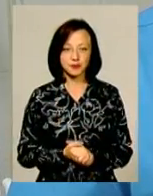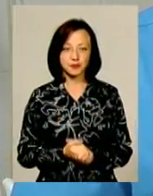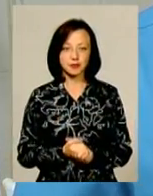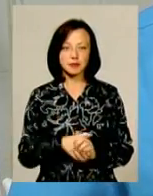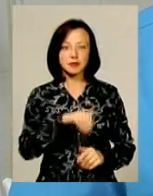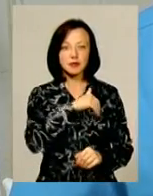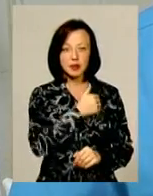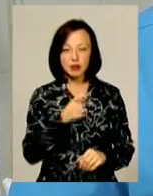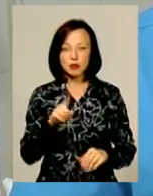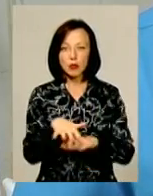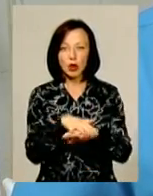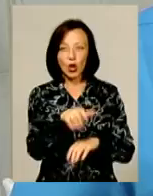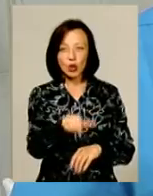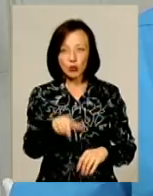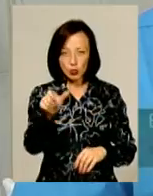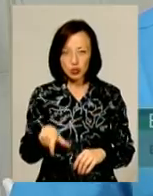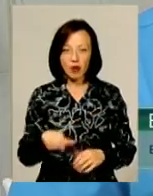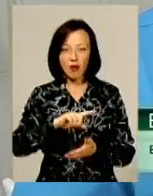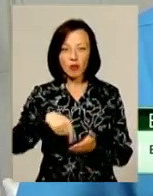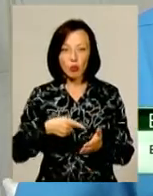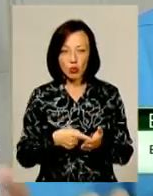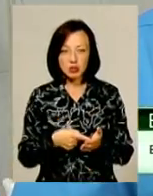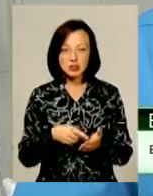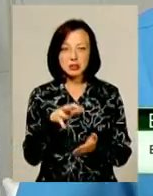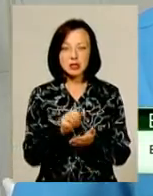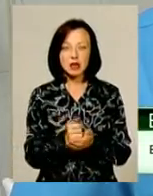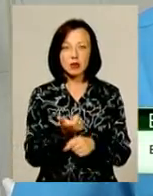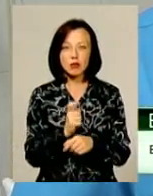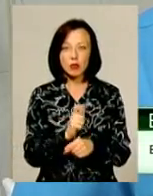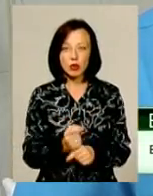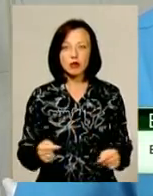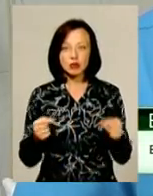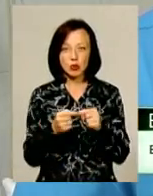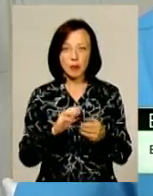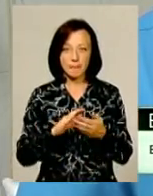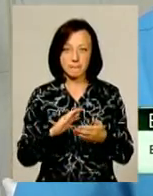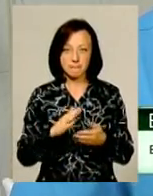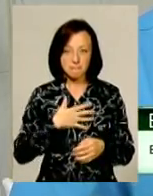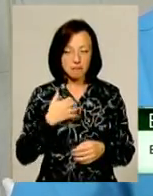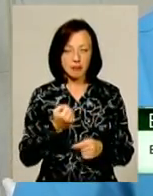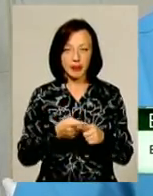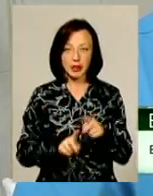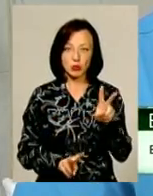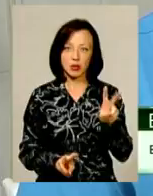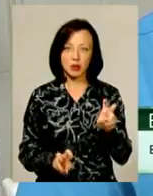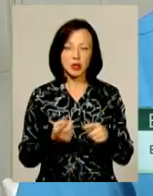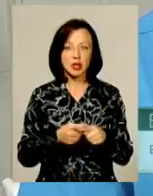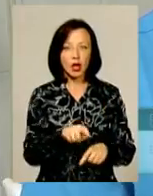щоб суспільство, люди в місті і так далі, зайняли більш чітку позицію на цю тему. Щоб це люди, які це